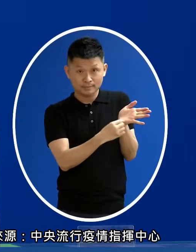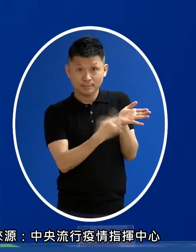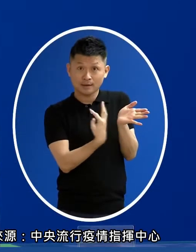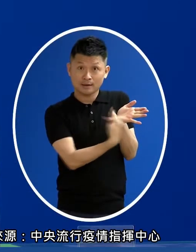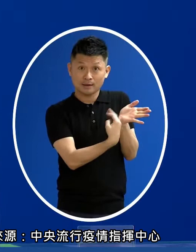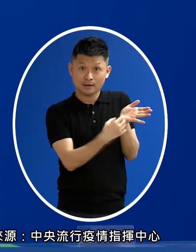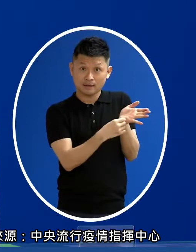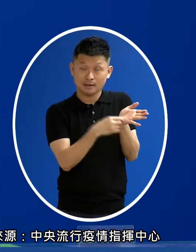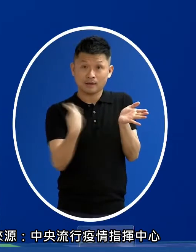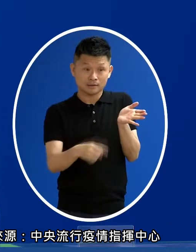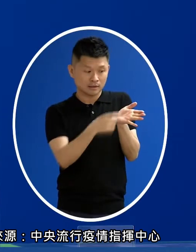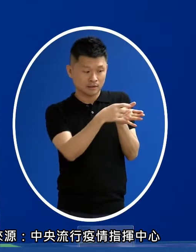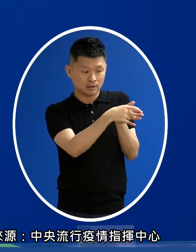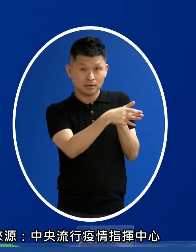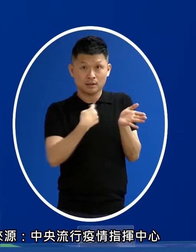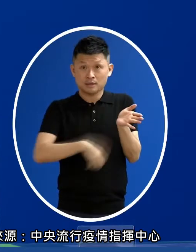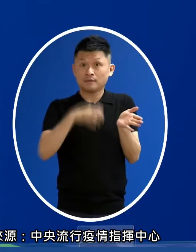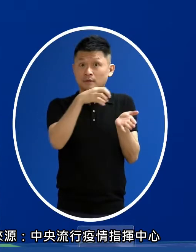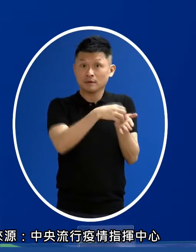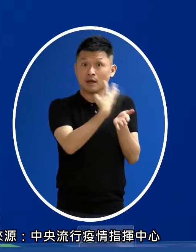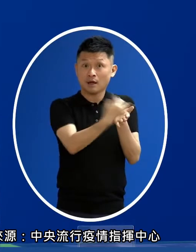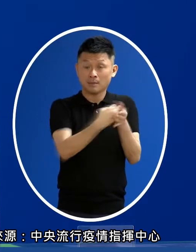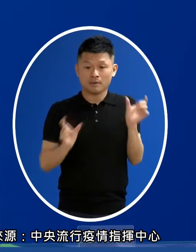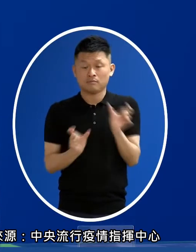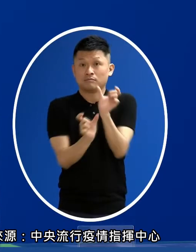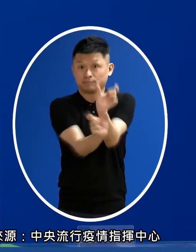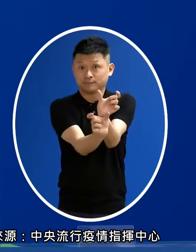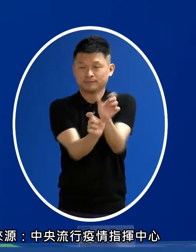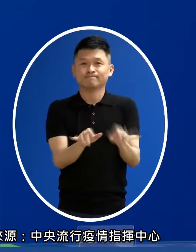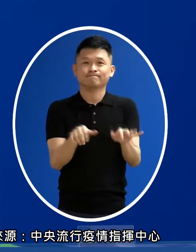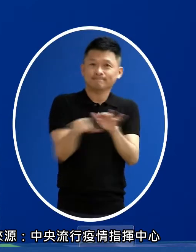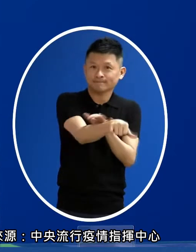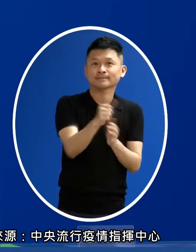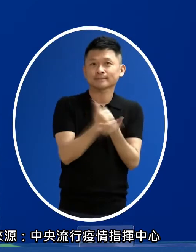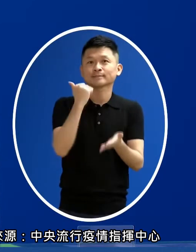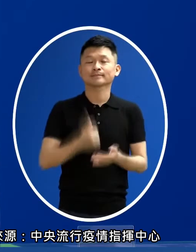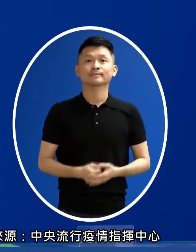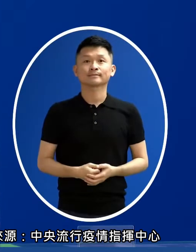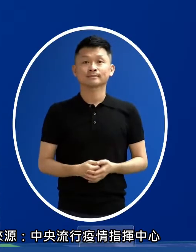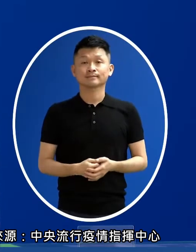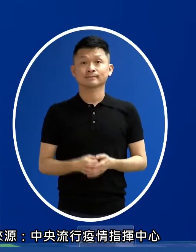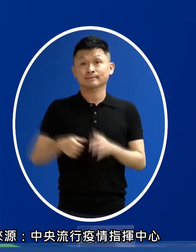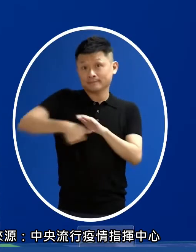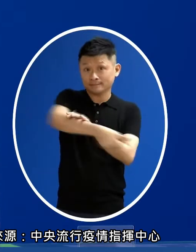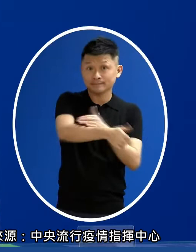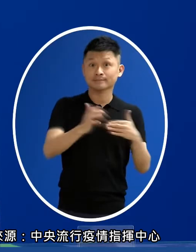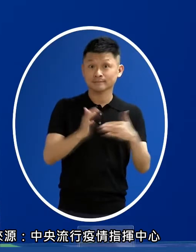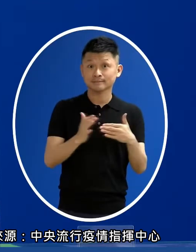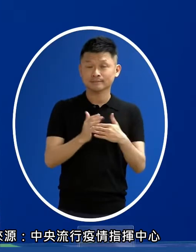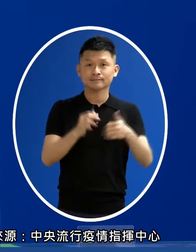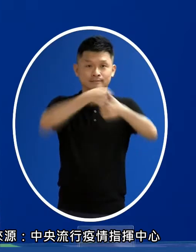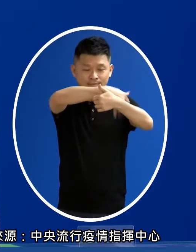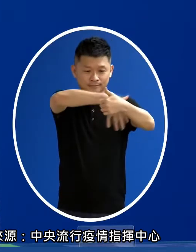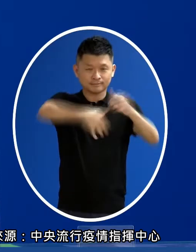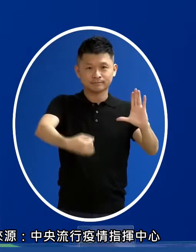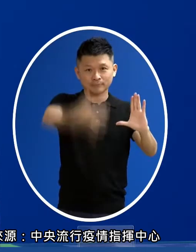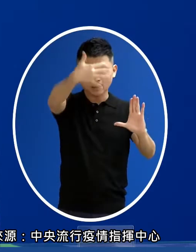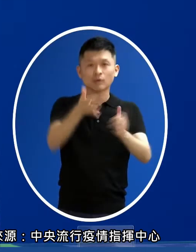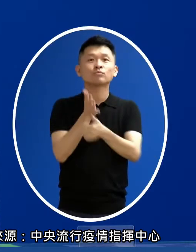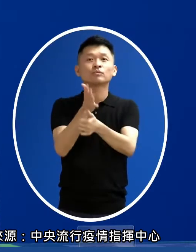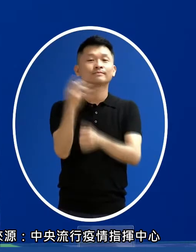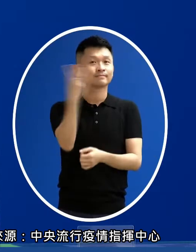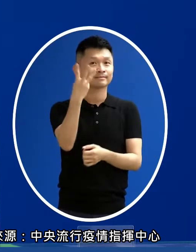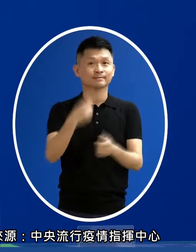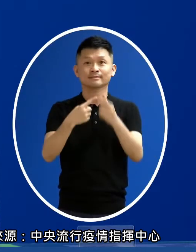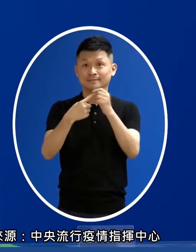从7月6号开始优先在金马澎离岛地区试办。然而，根据指挥中心的资料统计，到7号上午8点为止，全国